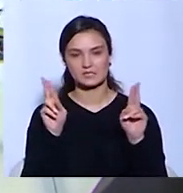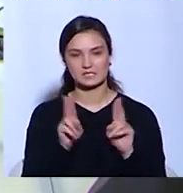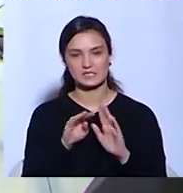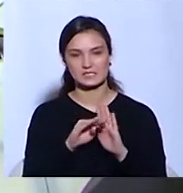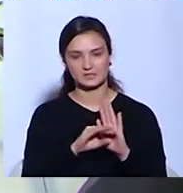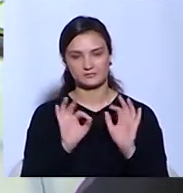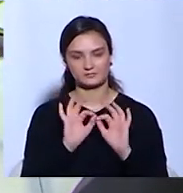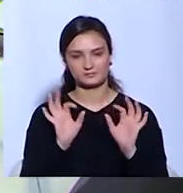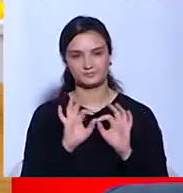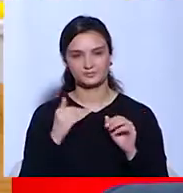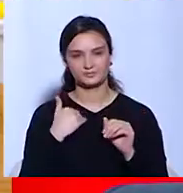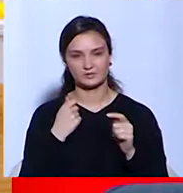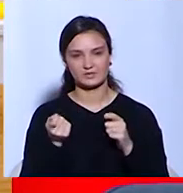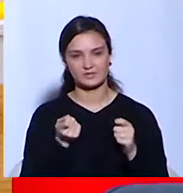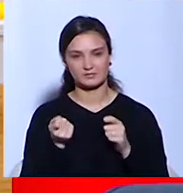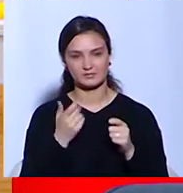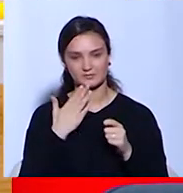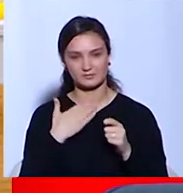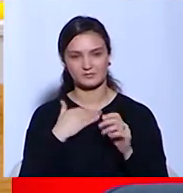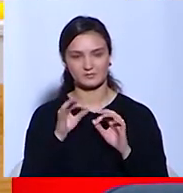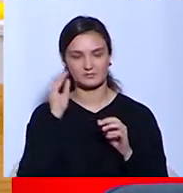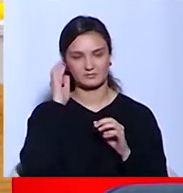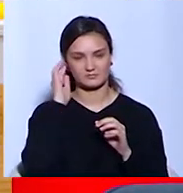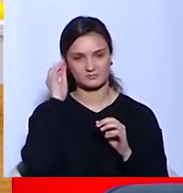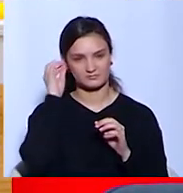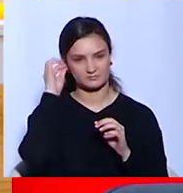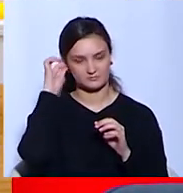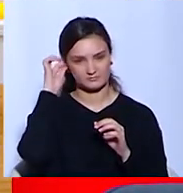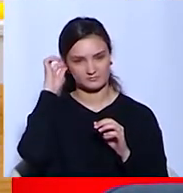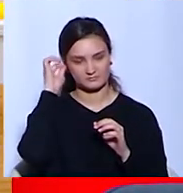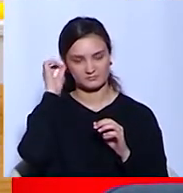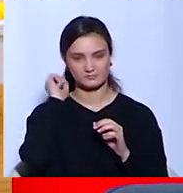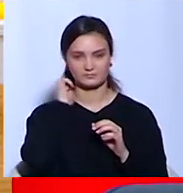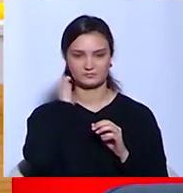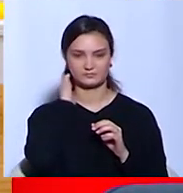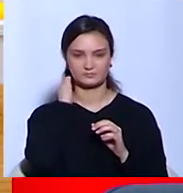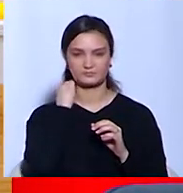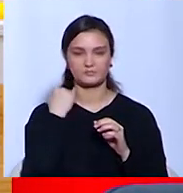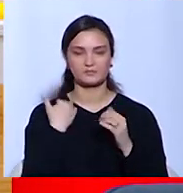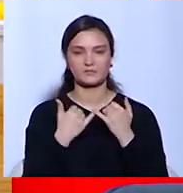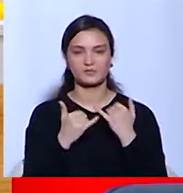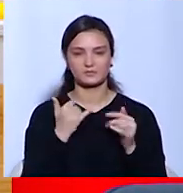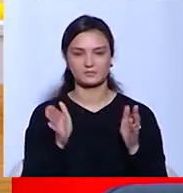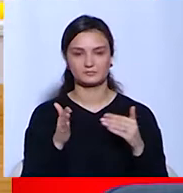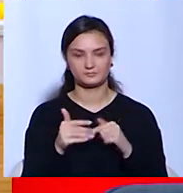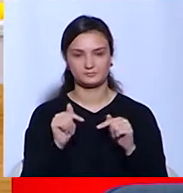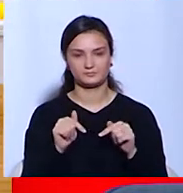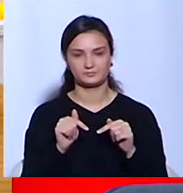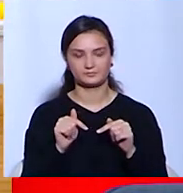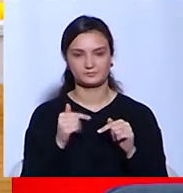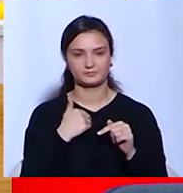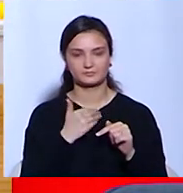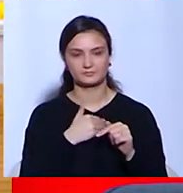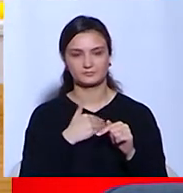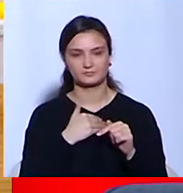რომელზედაც ჩვენ სიფთხილით საუბრობთ ხოლმე კვებით კომპონენტებთან კავშირში. მე ყვითელ ზონაში რა კი აღმოჩნდი,